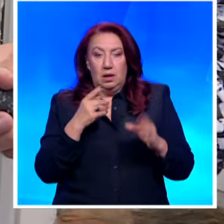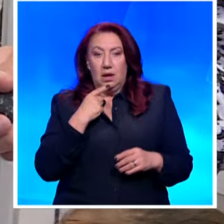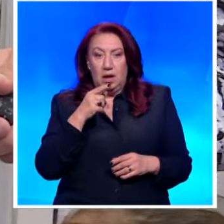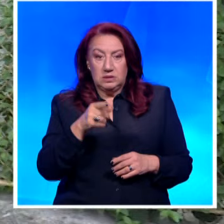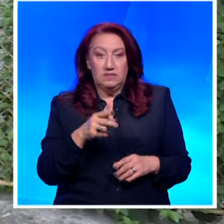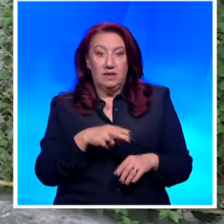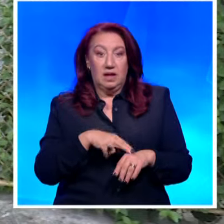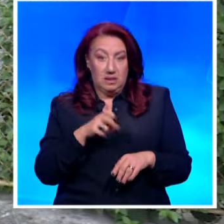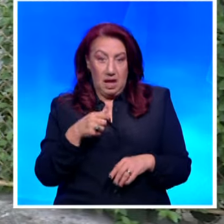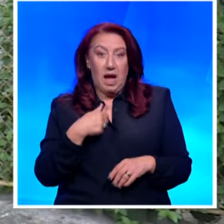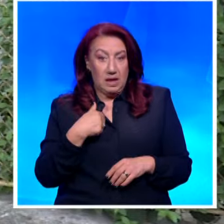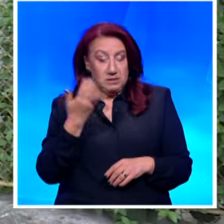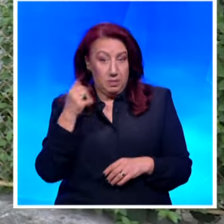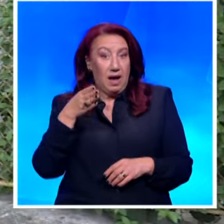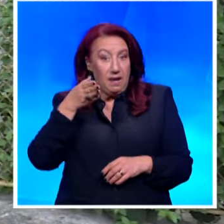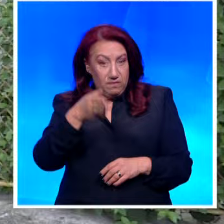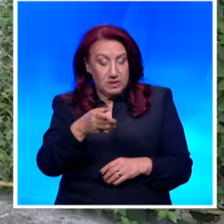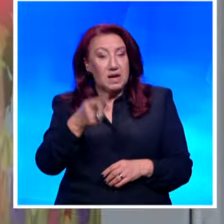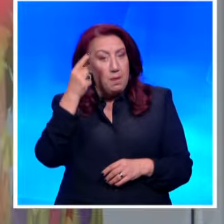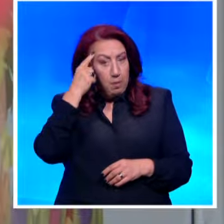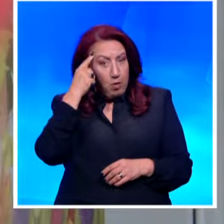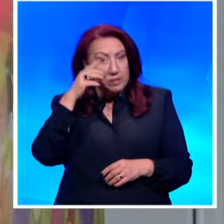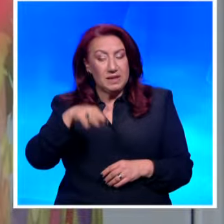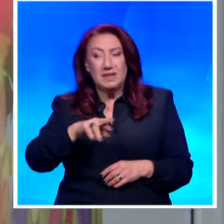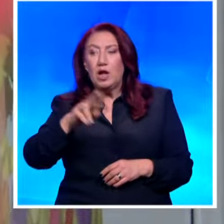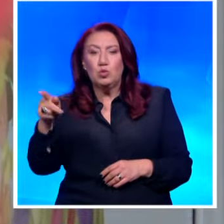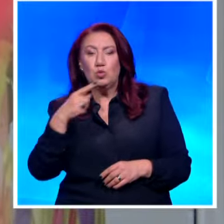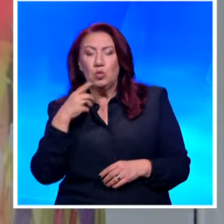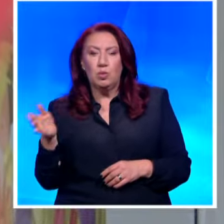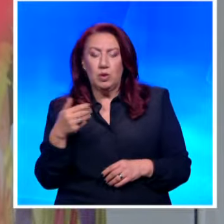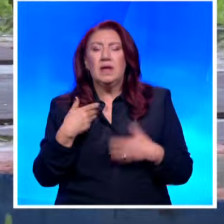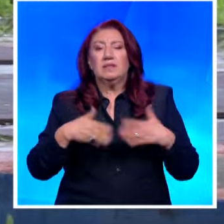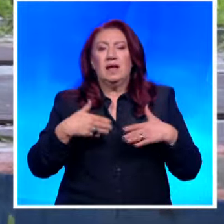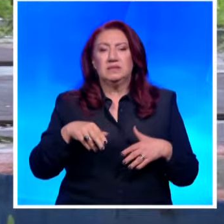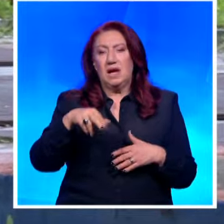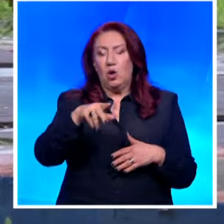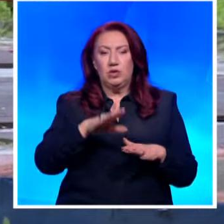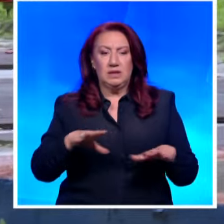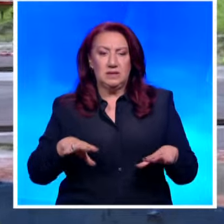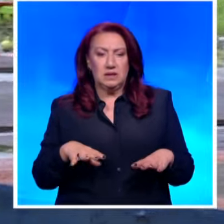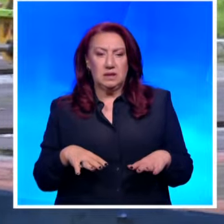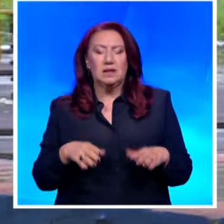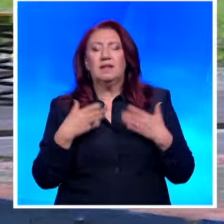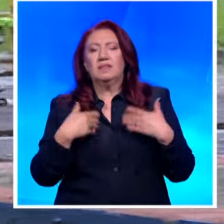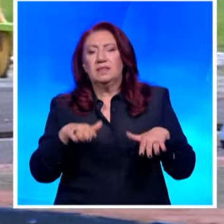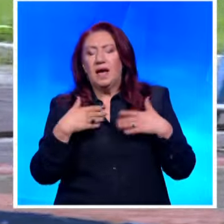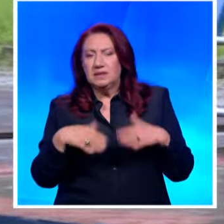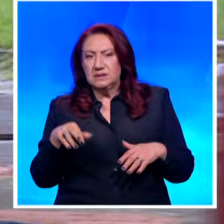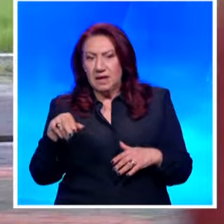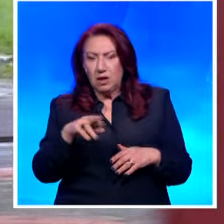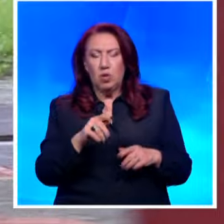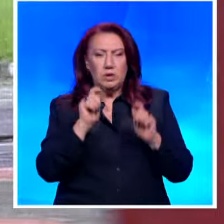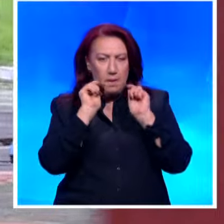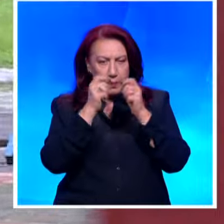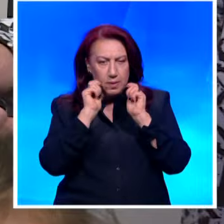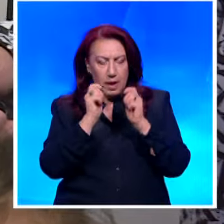бях вътре. Помни даже кога го е ударила. И не иска да посещава градина. Не отива с желание, постоянно плаче,